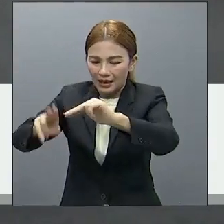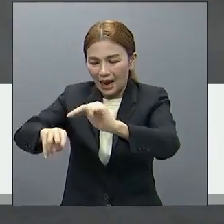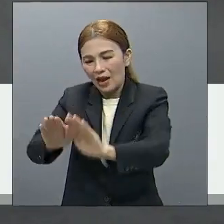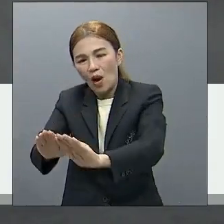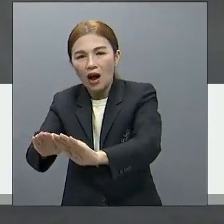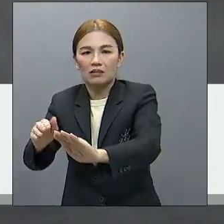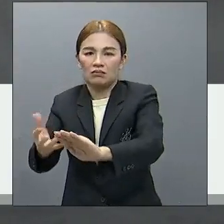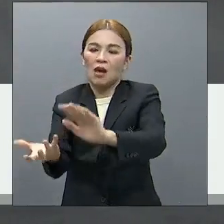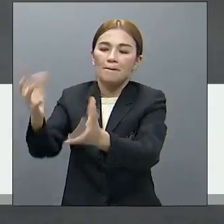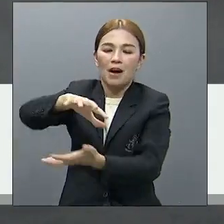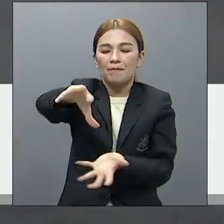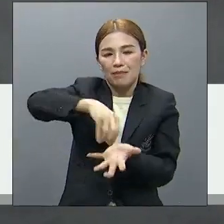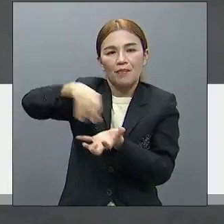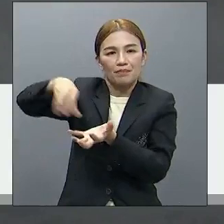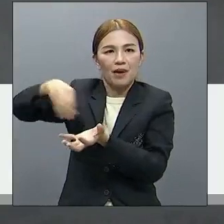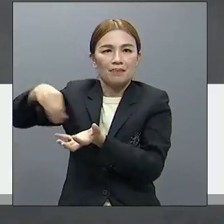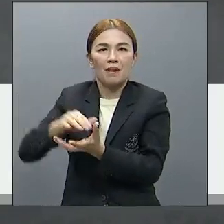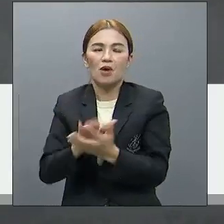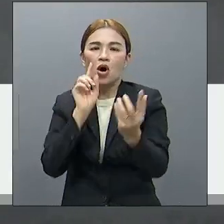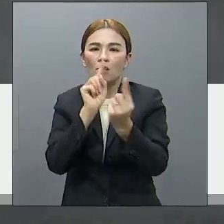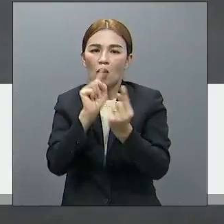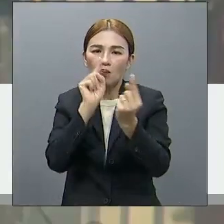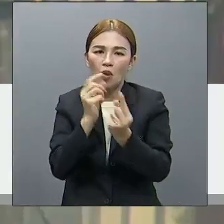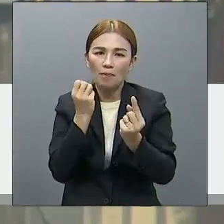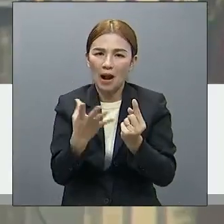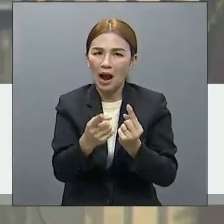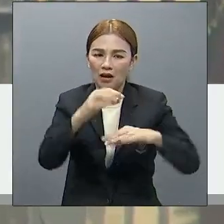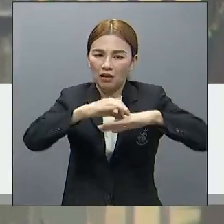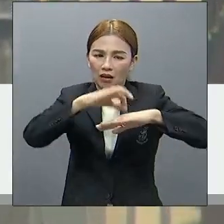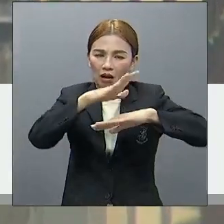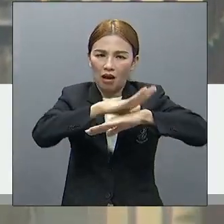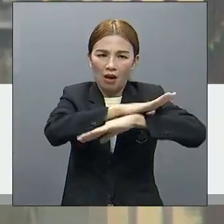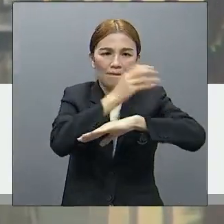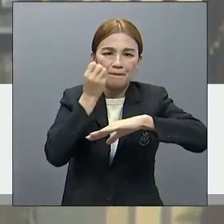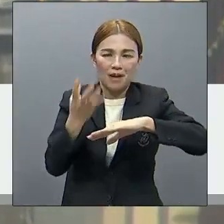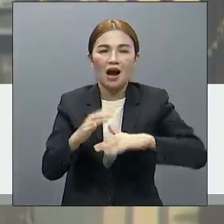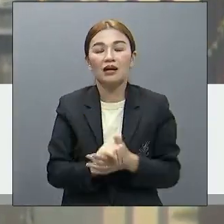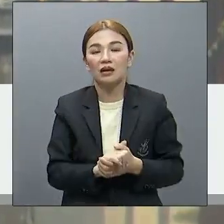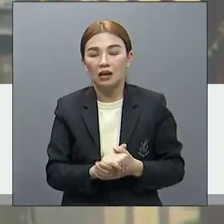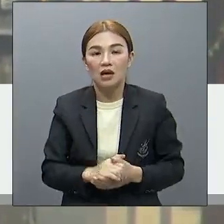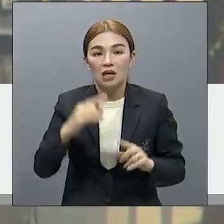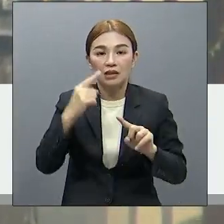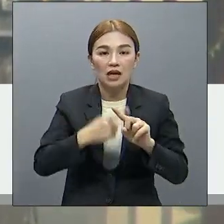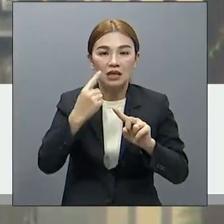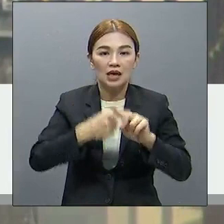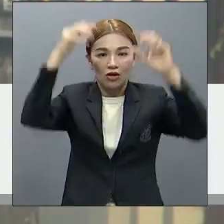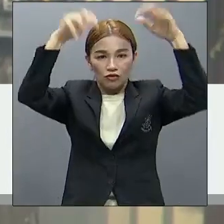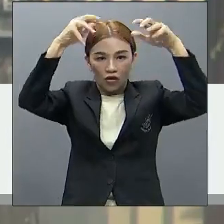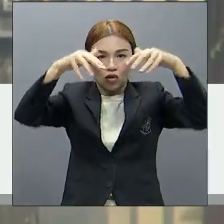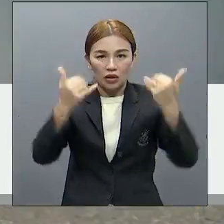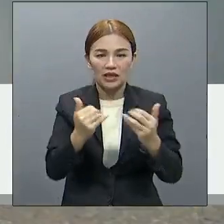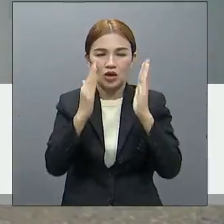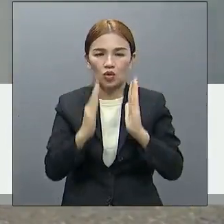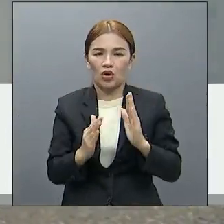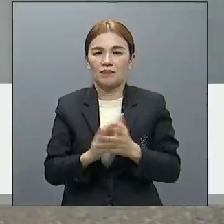กำลังพบผู้ป่วยเพิ่มขึ้นเรื่อยๆทำให้มีความกังวลว่าฤดูฝนนี้จะมีผู้ป่วยพุ่งขึ้นไปอีกนะคะ